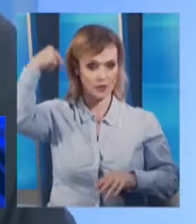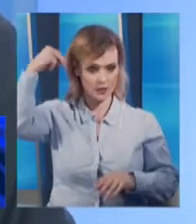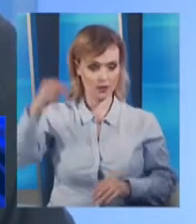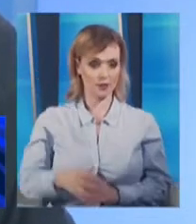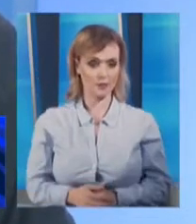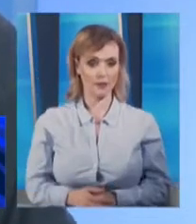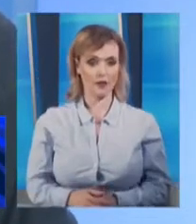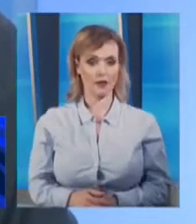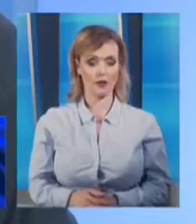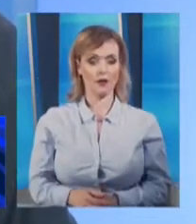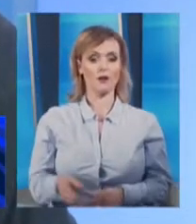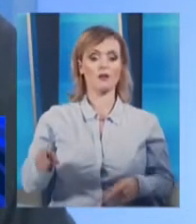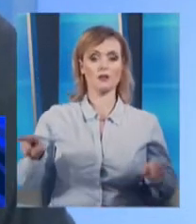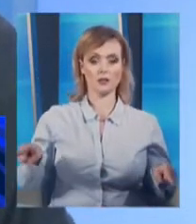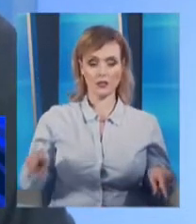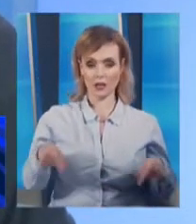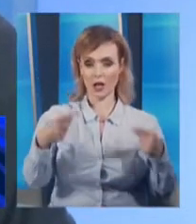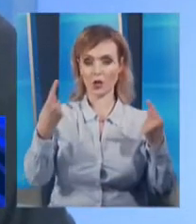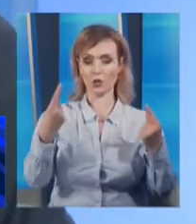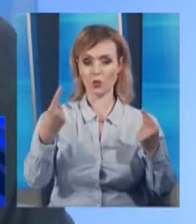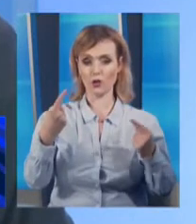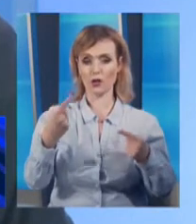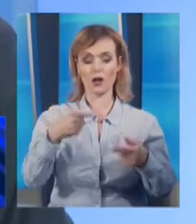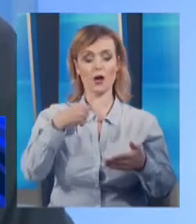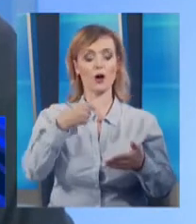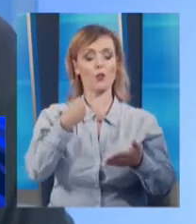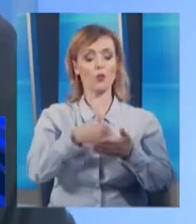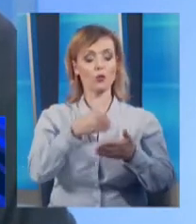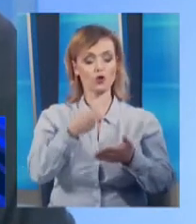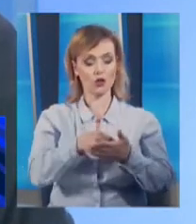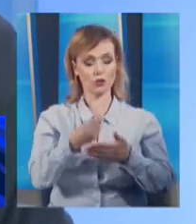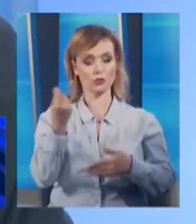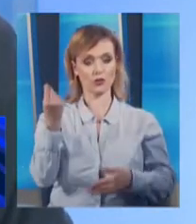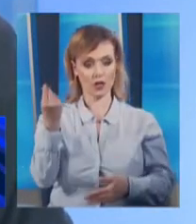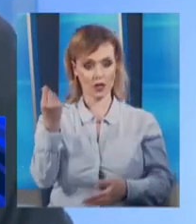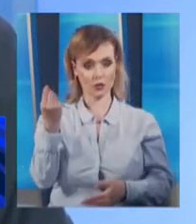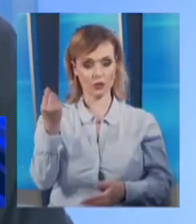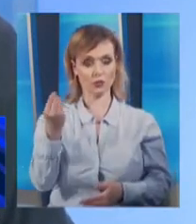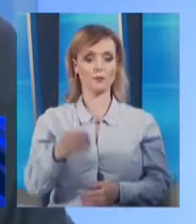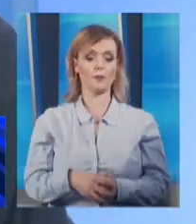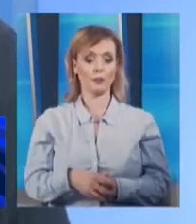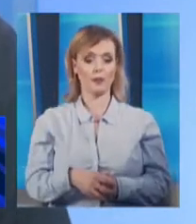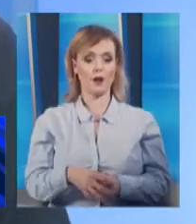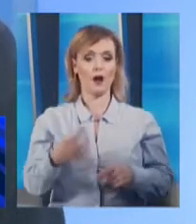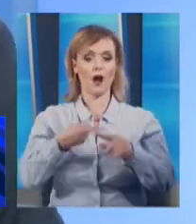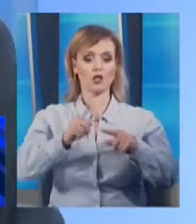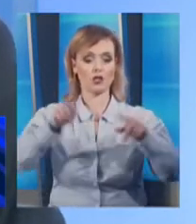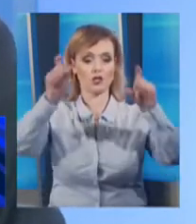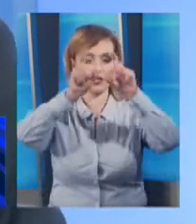Moldova este să reducă semnificativ bugetul acestei instituții, care a fost